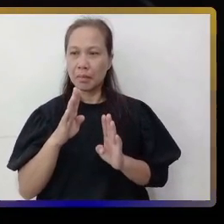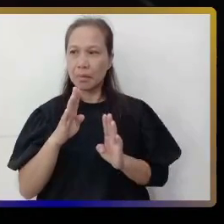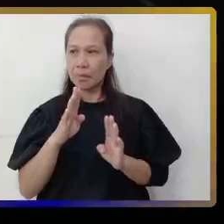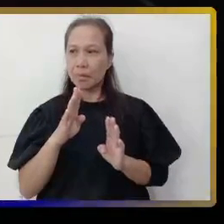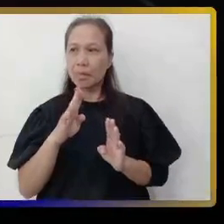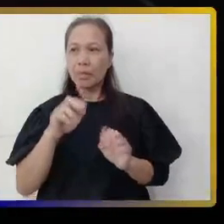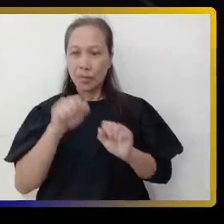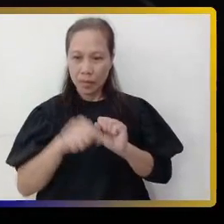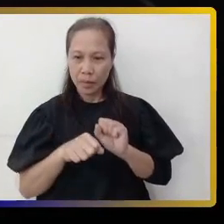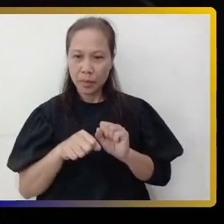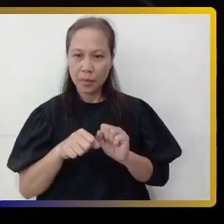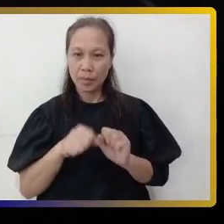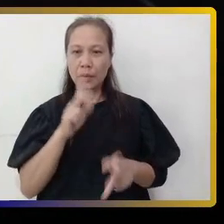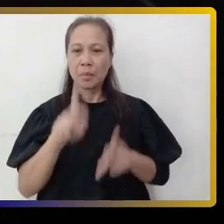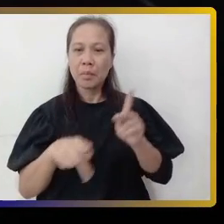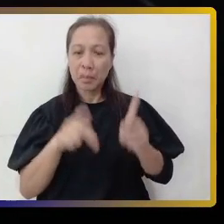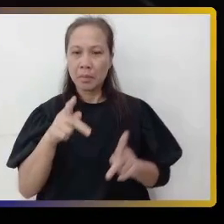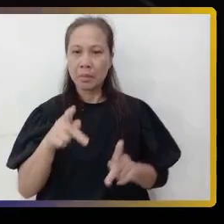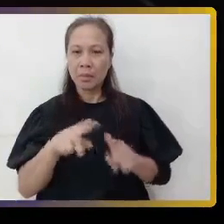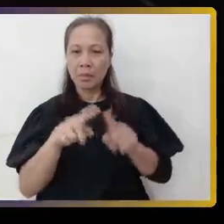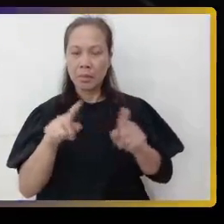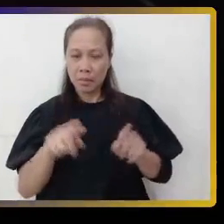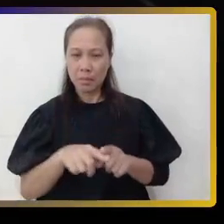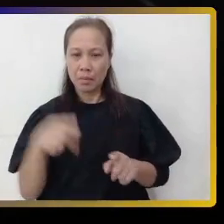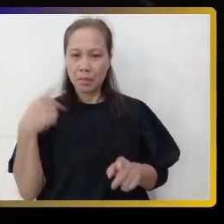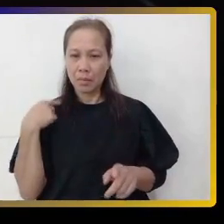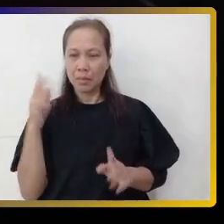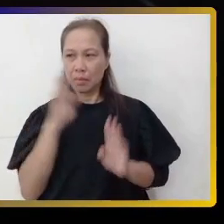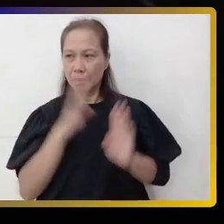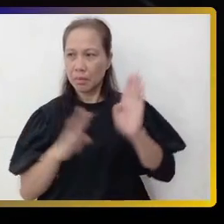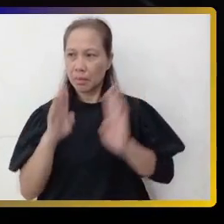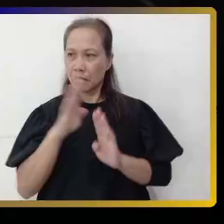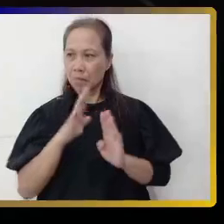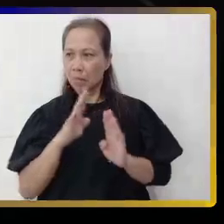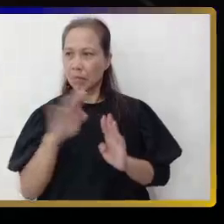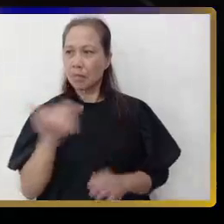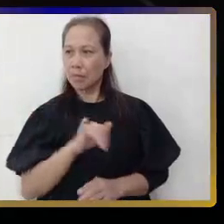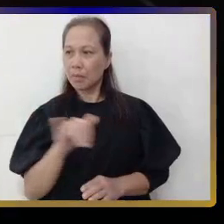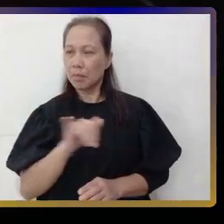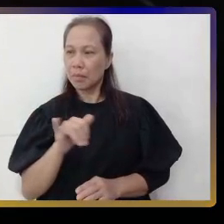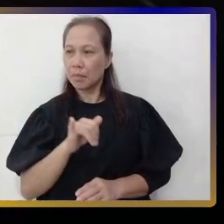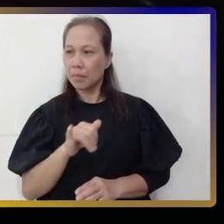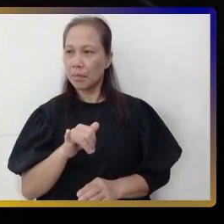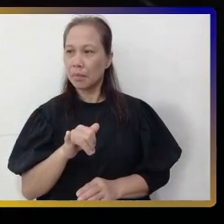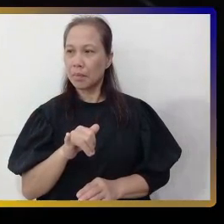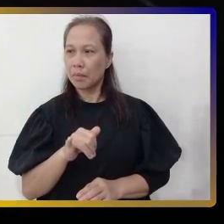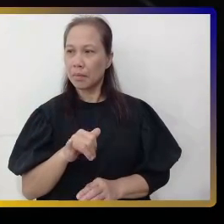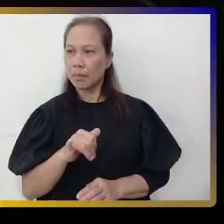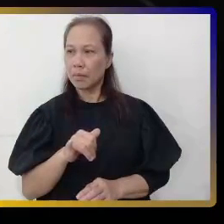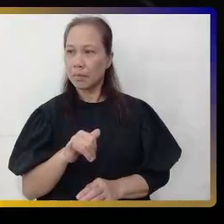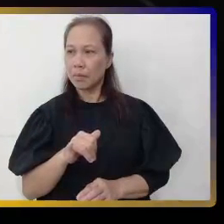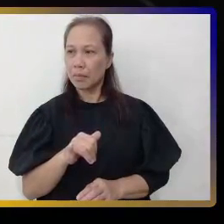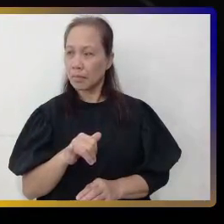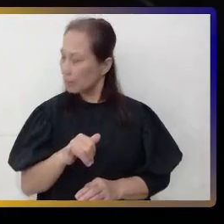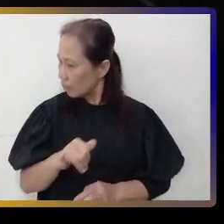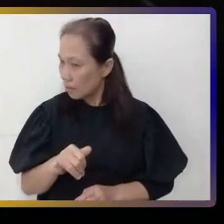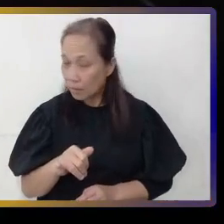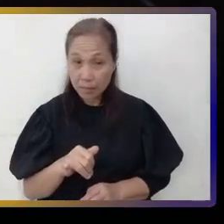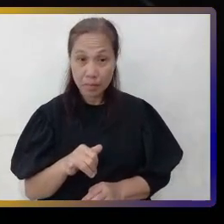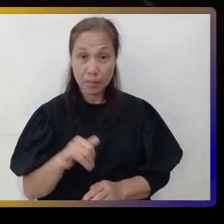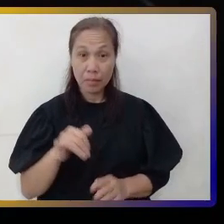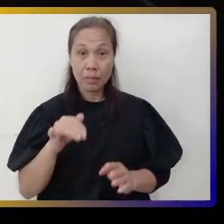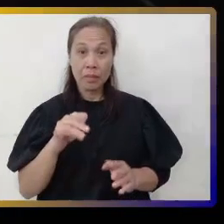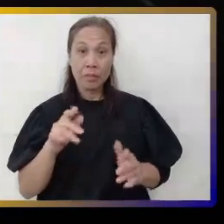mga tao see So nagkaroon ng problema yung mga tao nagkaroon na rin ng problema yung